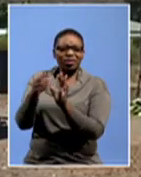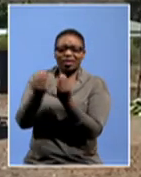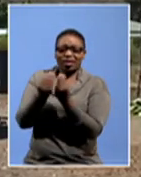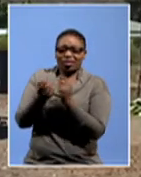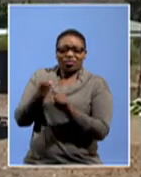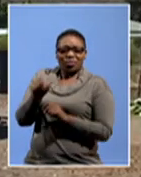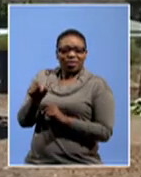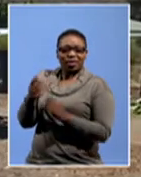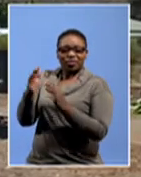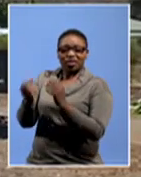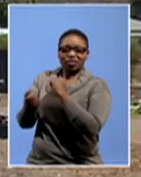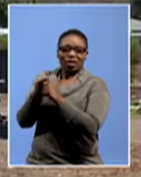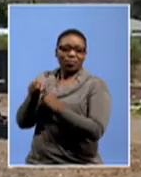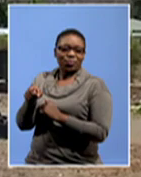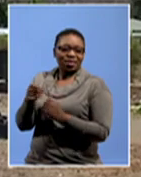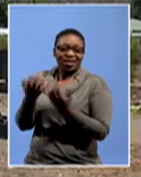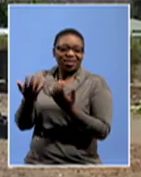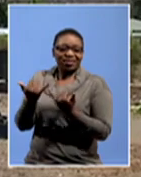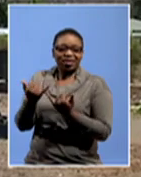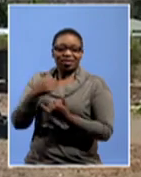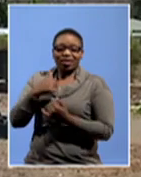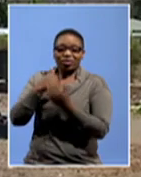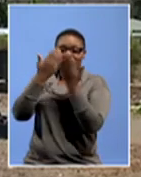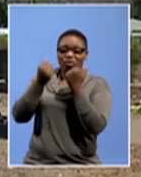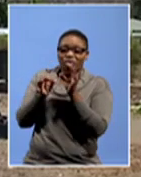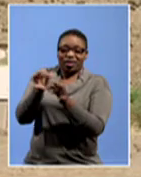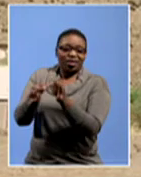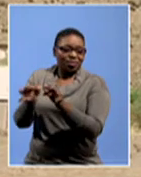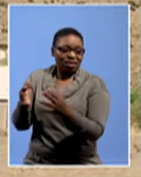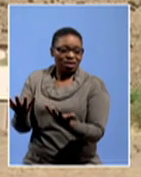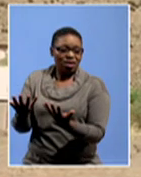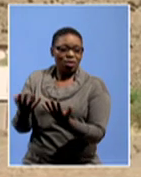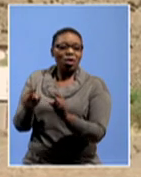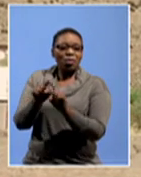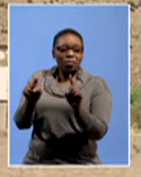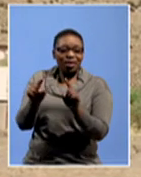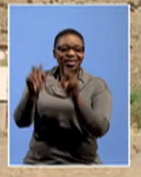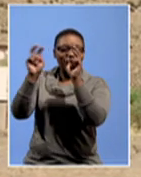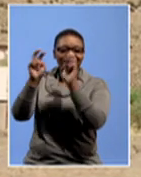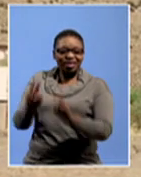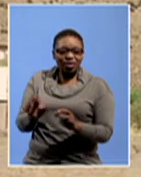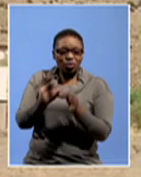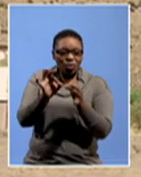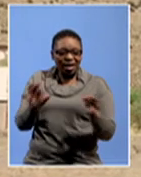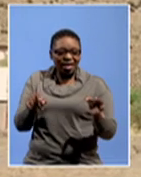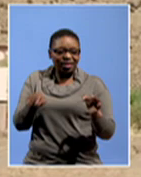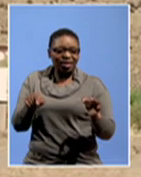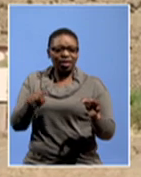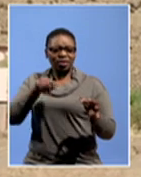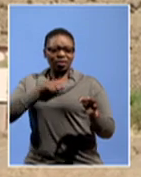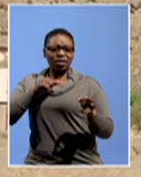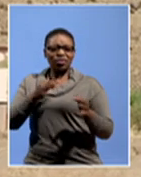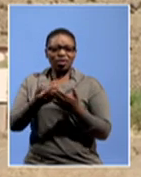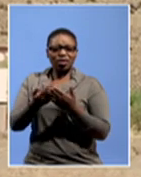alles is by mense hoor niks. Ek weet ook nie hoe ek sê nie. Want dis wanneer jy loop die